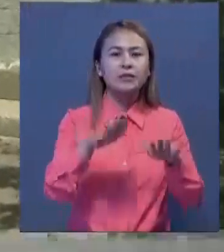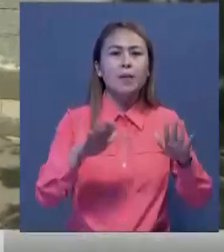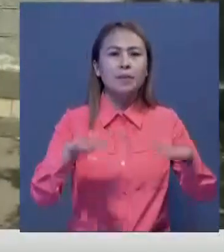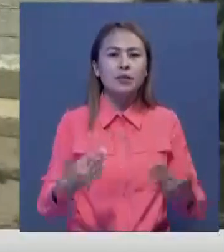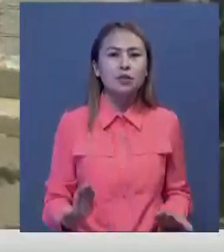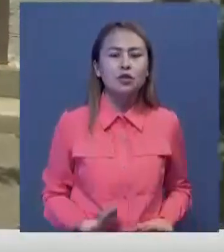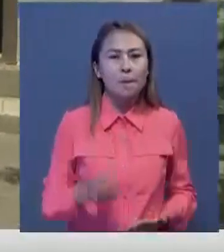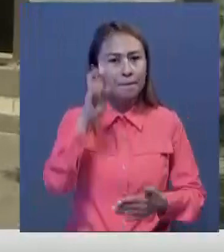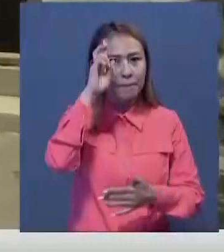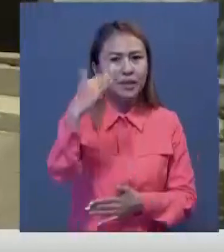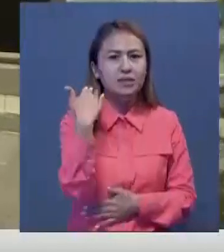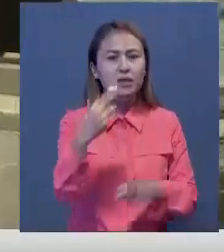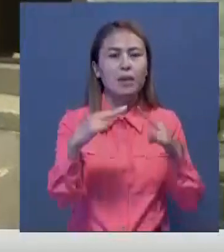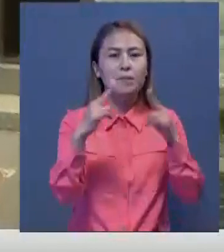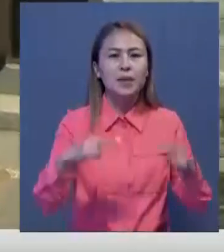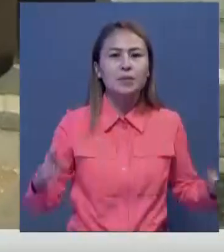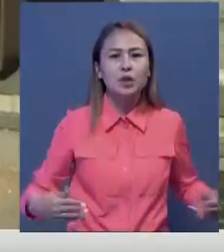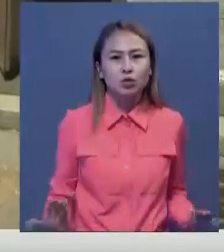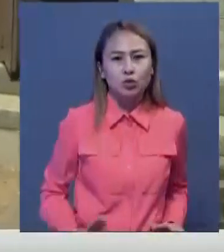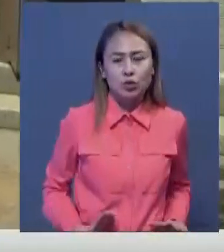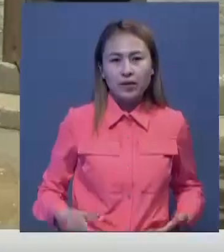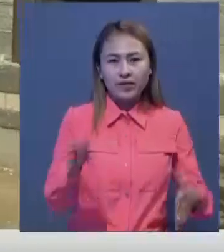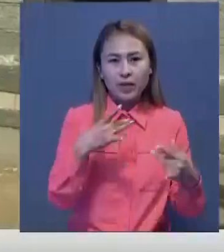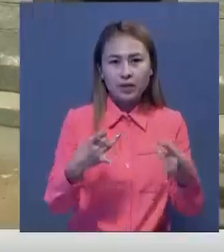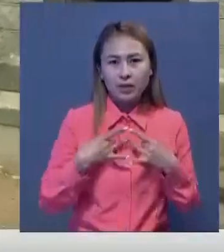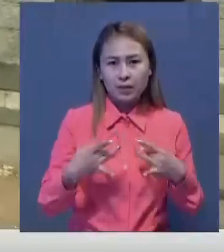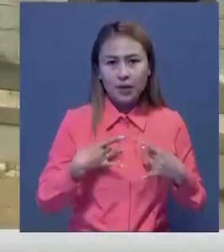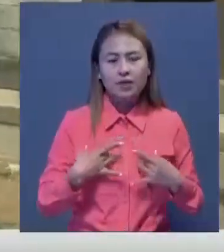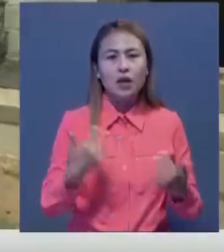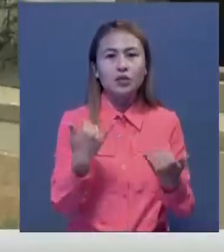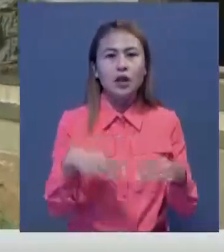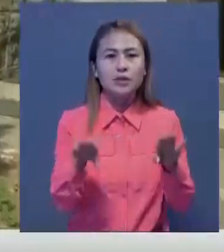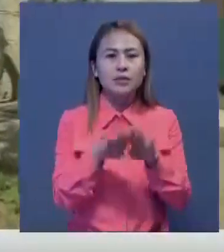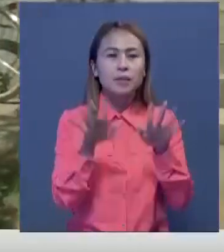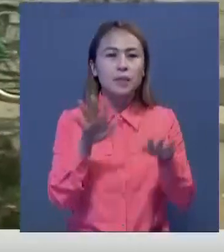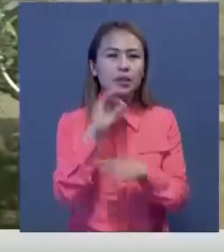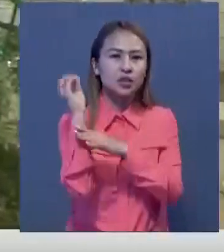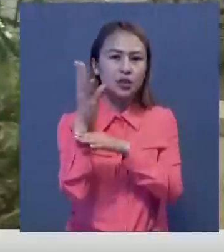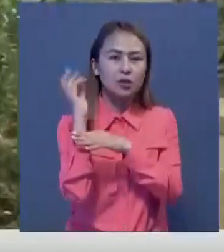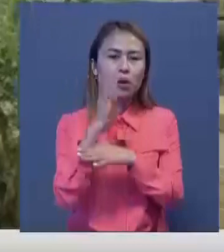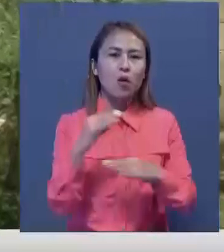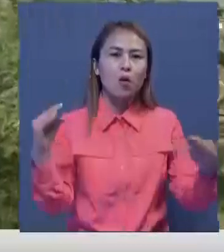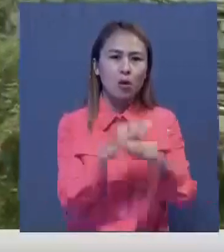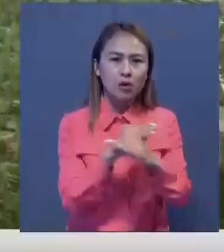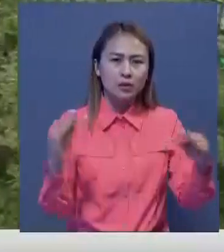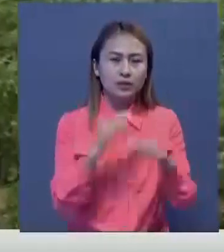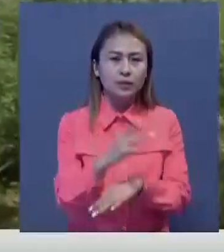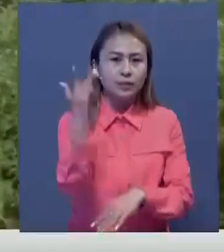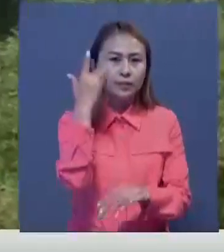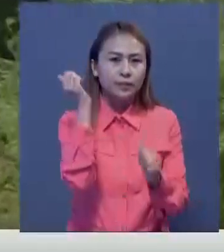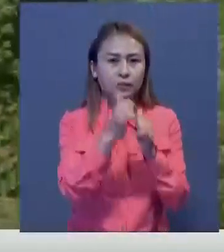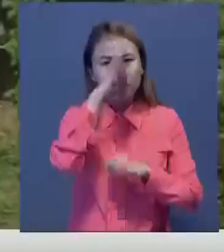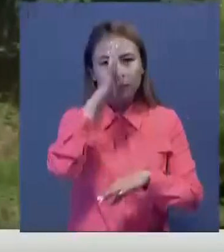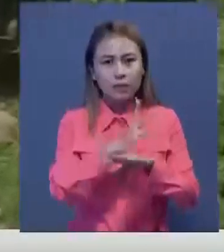орналасқан мемлекеттік медициналық мекеме тұрғындардың мазасын алуда. Бұл жердегі жедел жәрдем көлігі дабыл қағып, астаналықтар